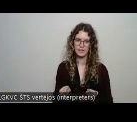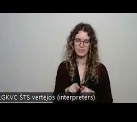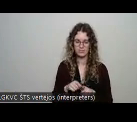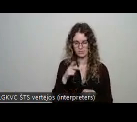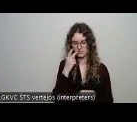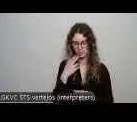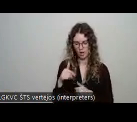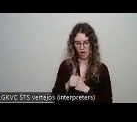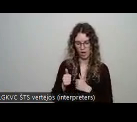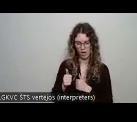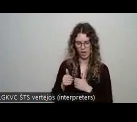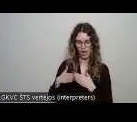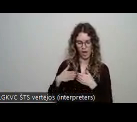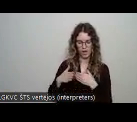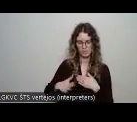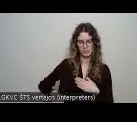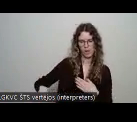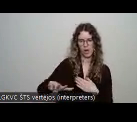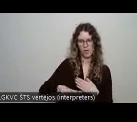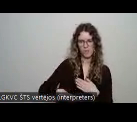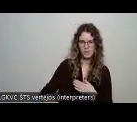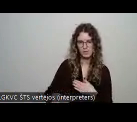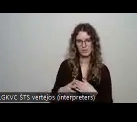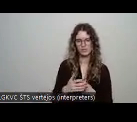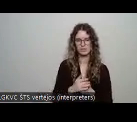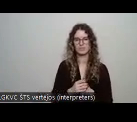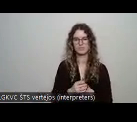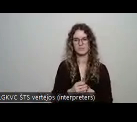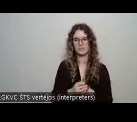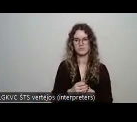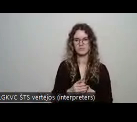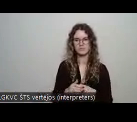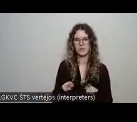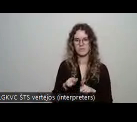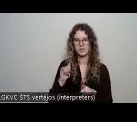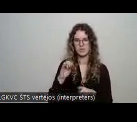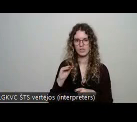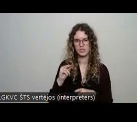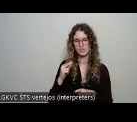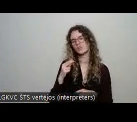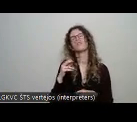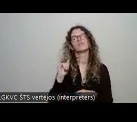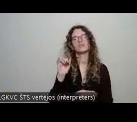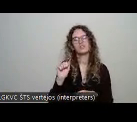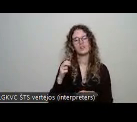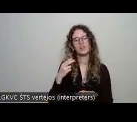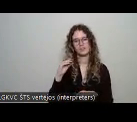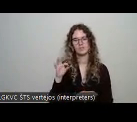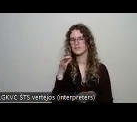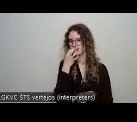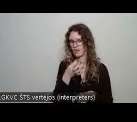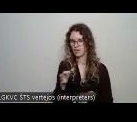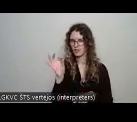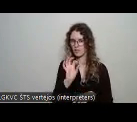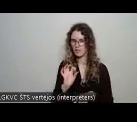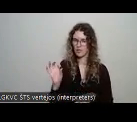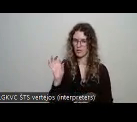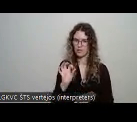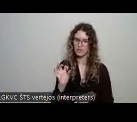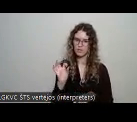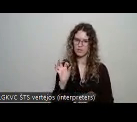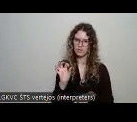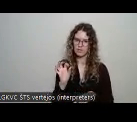aplinką, kontekstą ir, Jane minėjo, konteksto lokalizacija. Tai reiškia